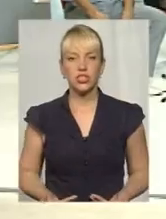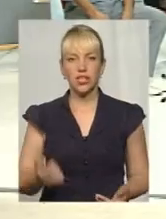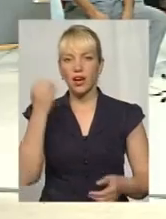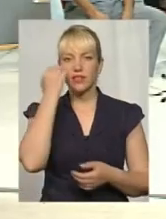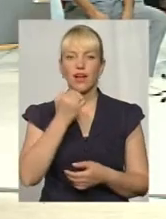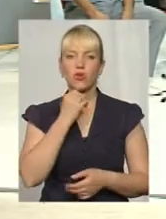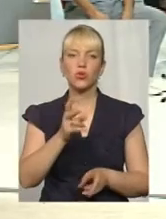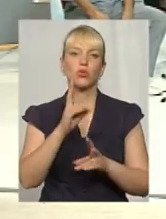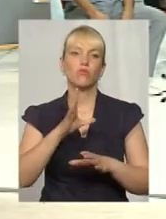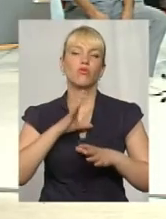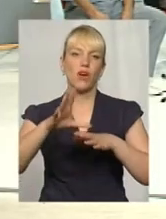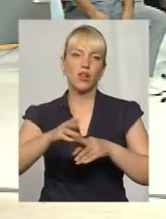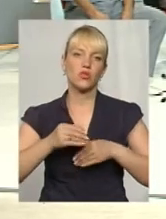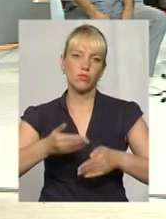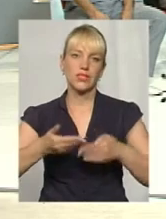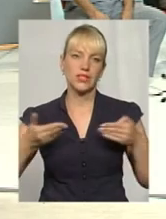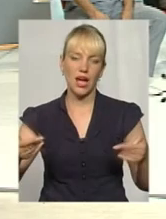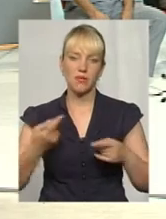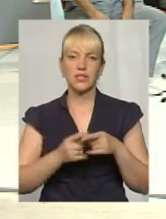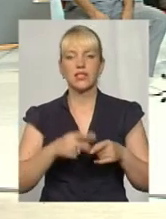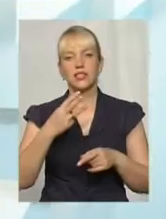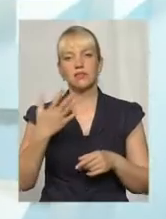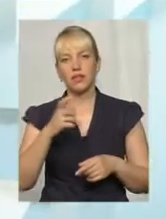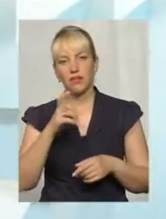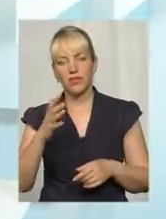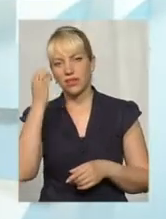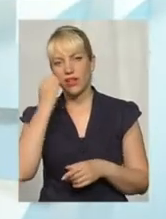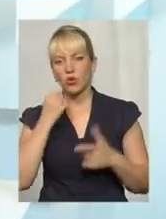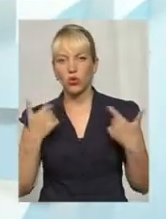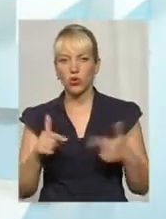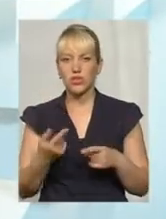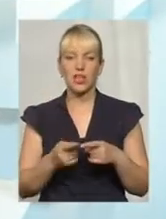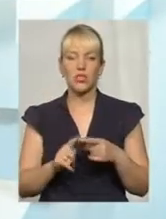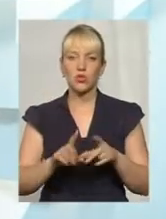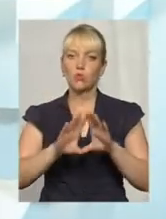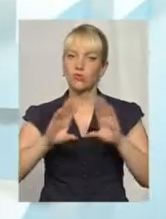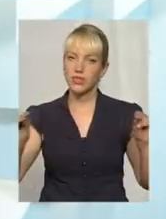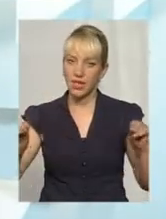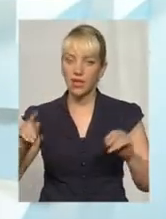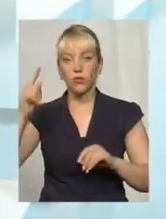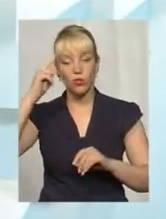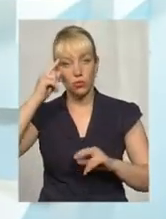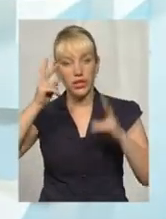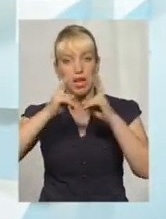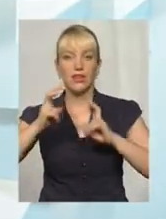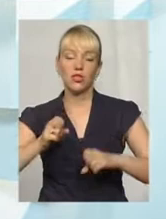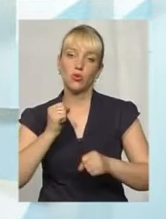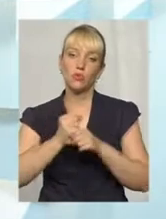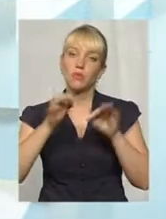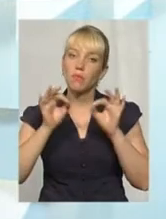хто був з нами цих 35 хвилин. Дякую гостям студії. На цьому сьогодні все. Думайте,